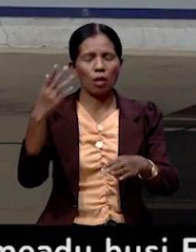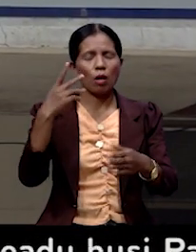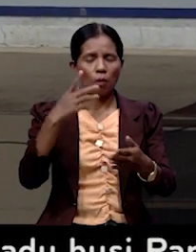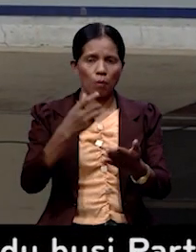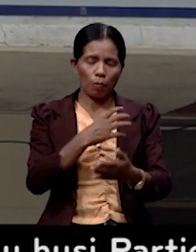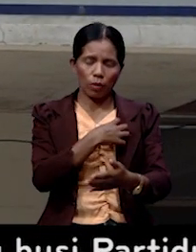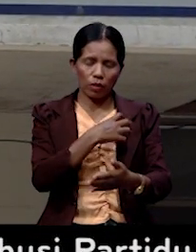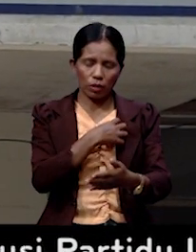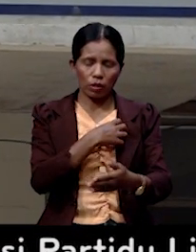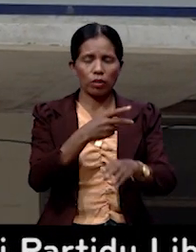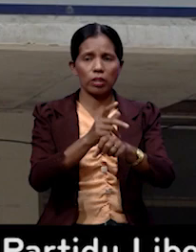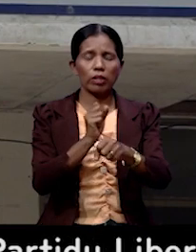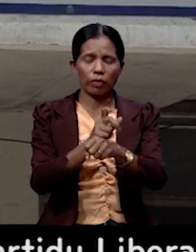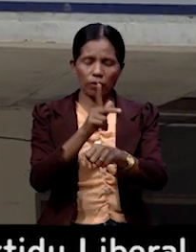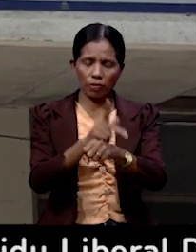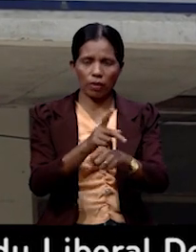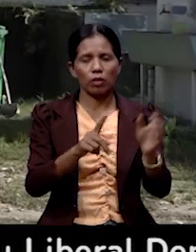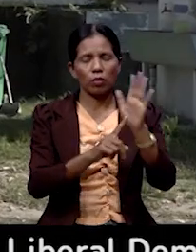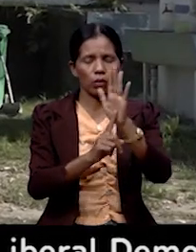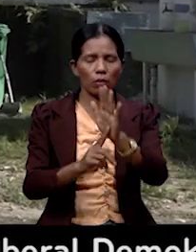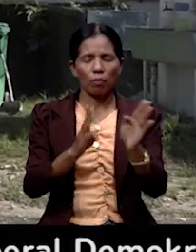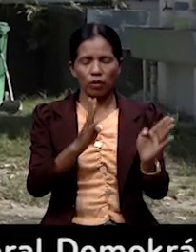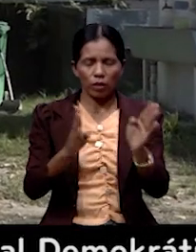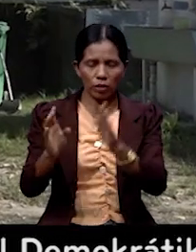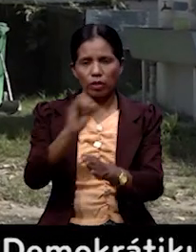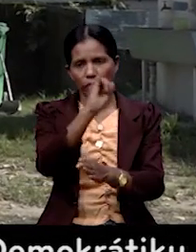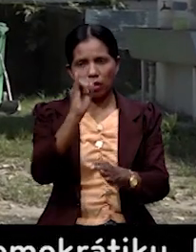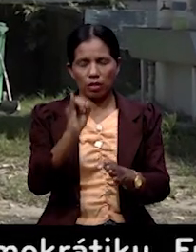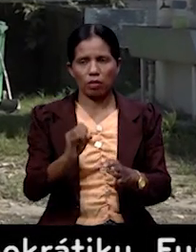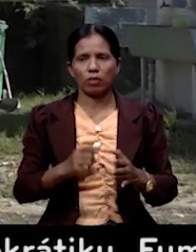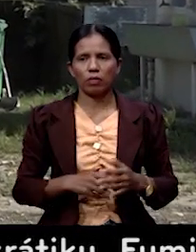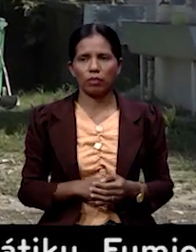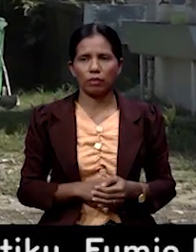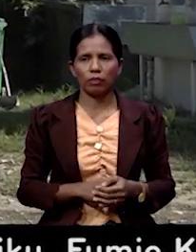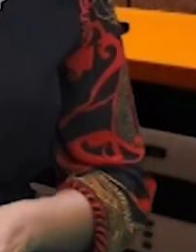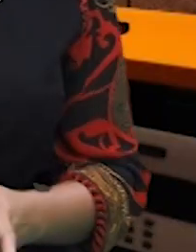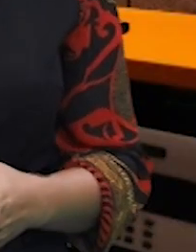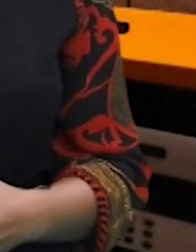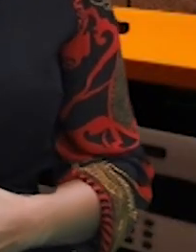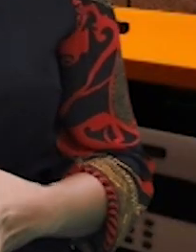Orisai hanesan evidensia ba proses identifikasaun Napoleon Xavier Matias Eli GMN.